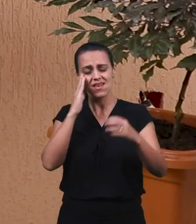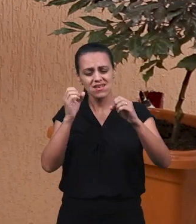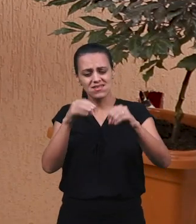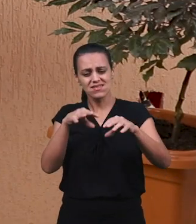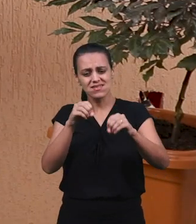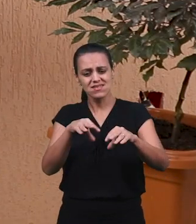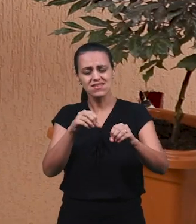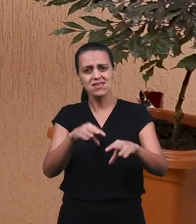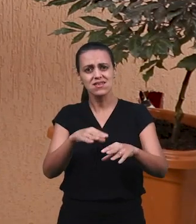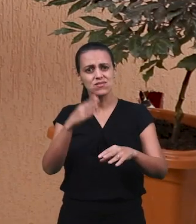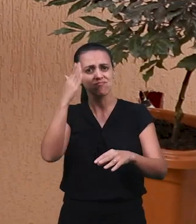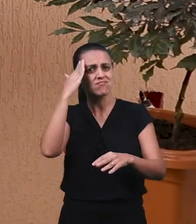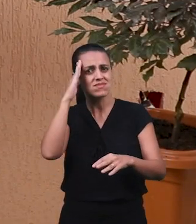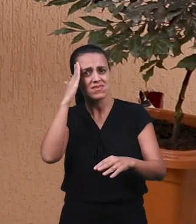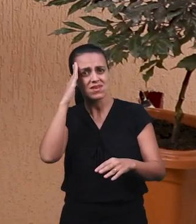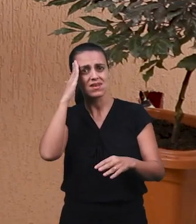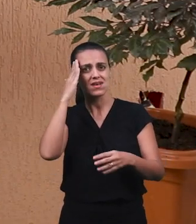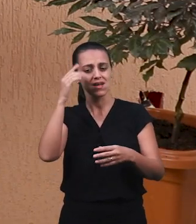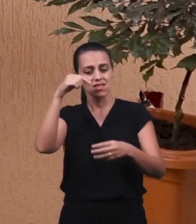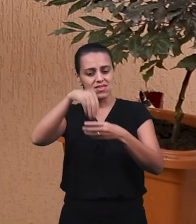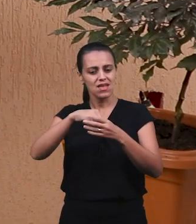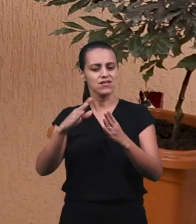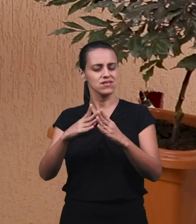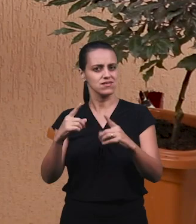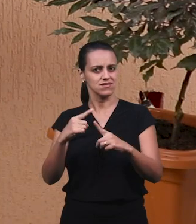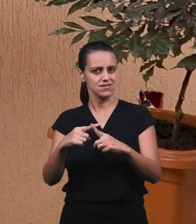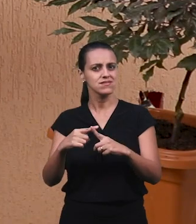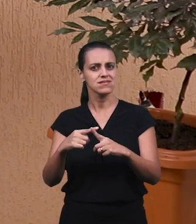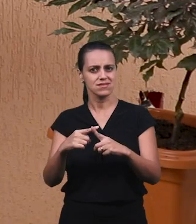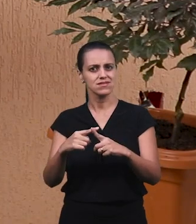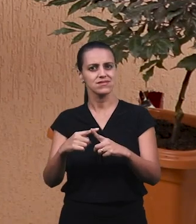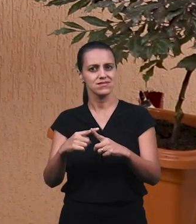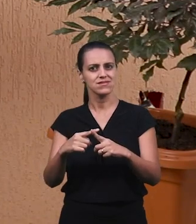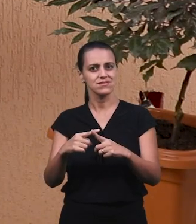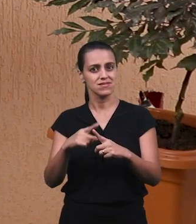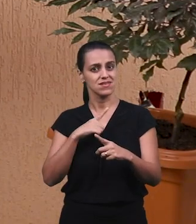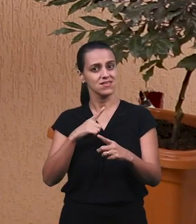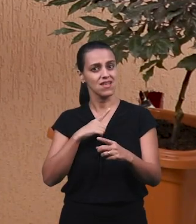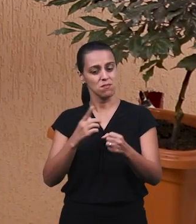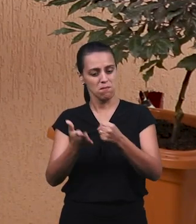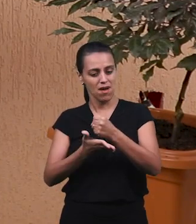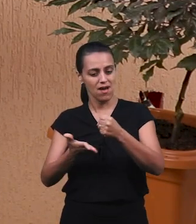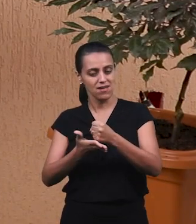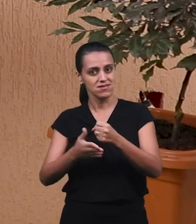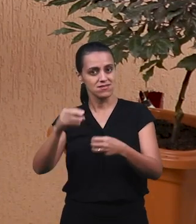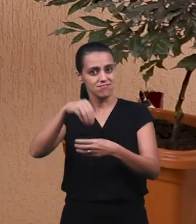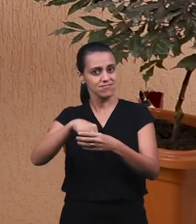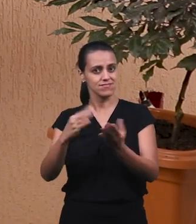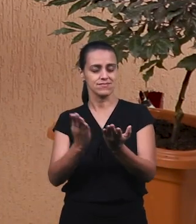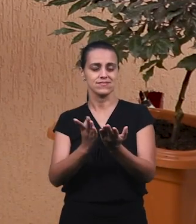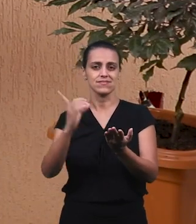accès aux enseignements qui sont pratiqués dans l'Église et qui sont basés dans la parole de Dieu.